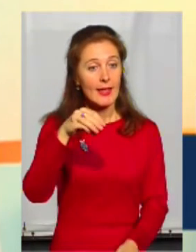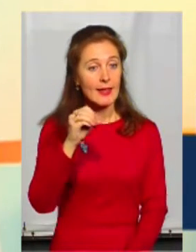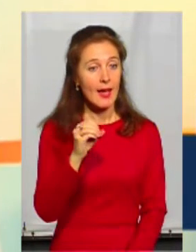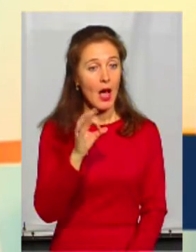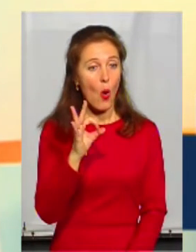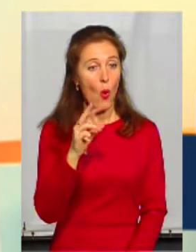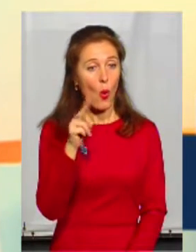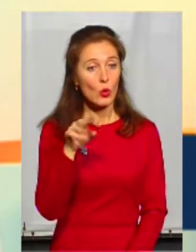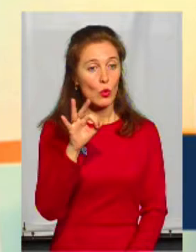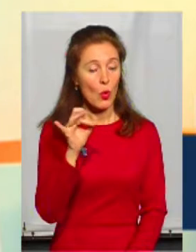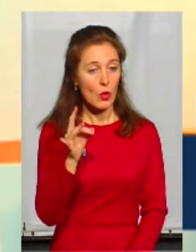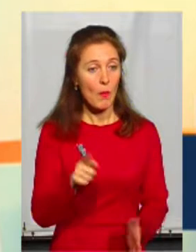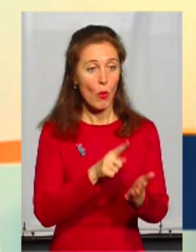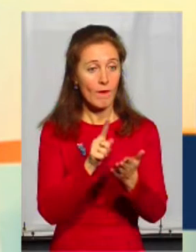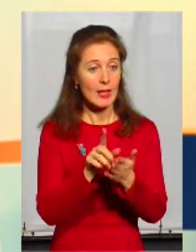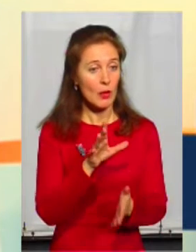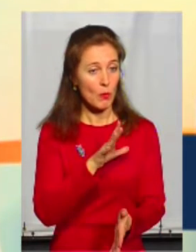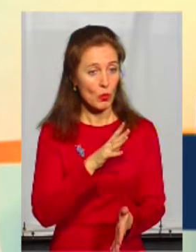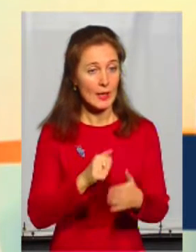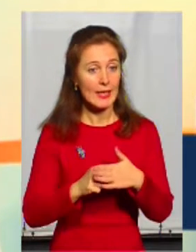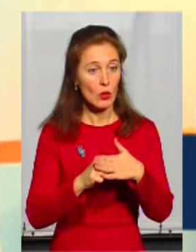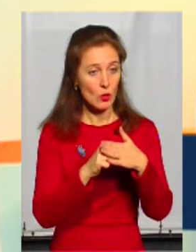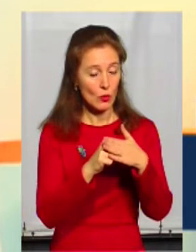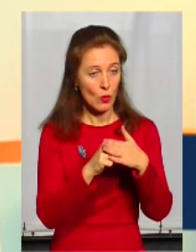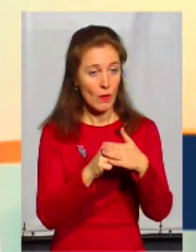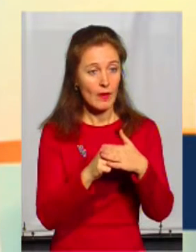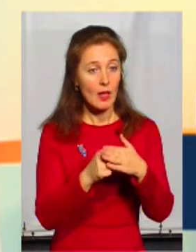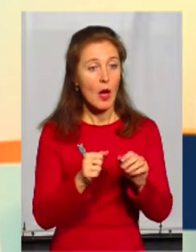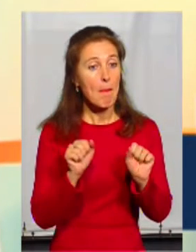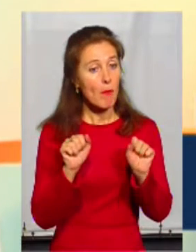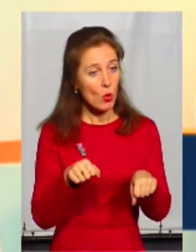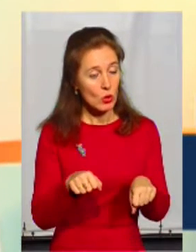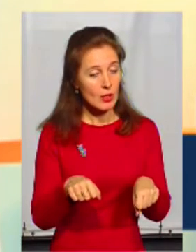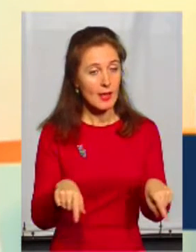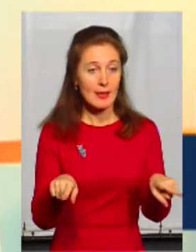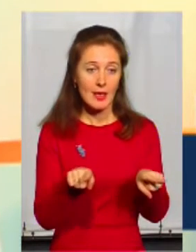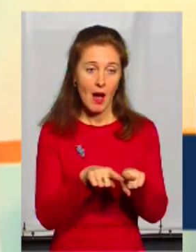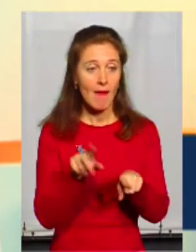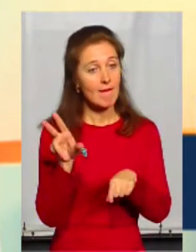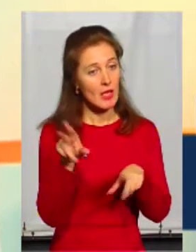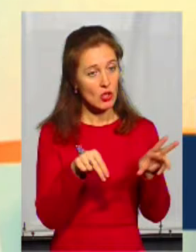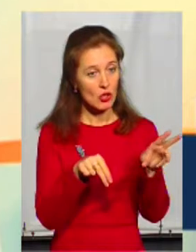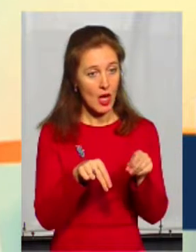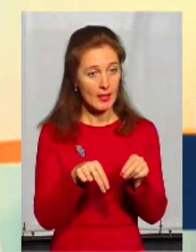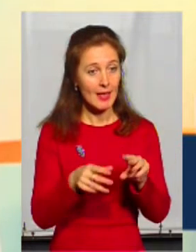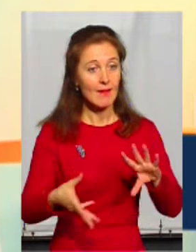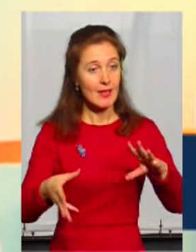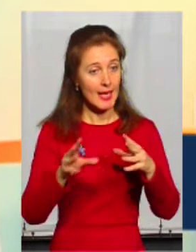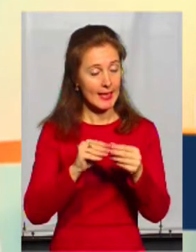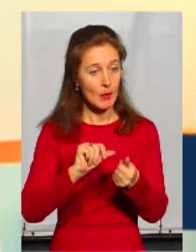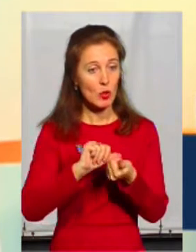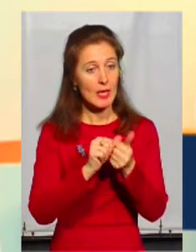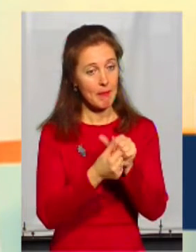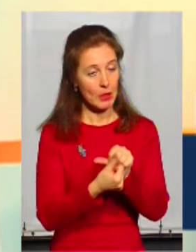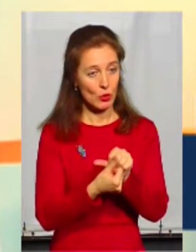має бути. І, напевно, на основі, за аналогією, і можна так вважати, взаємозаміну